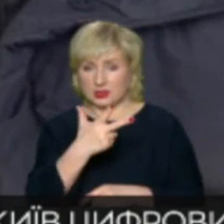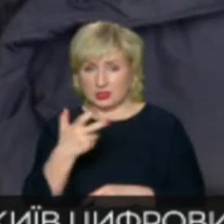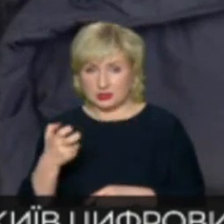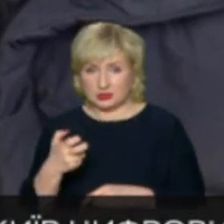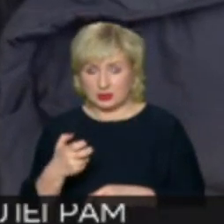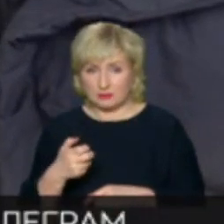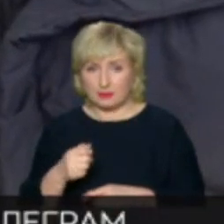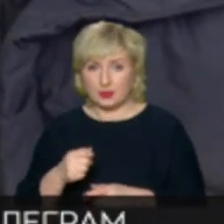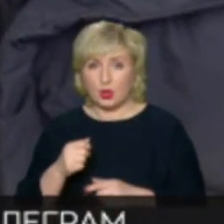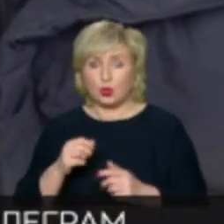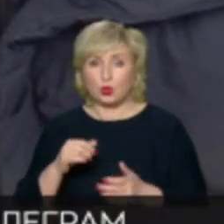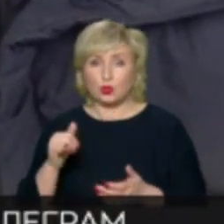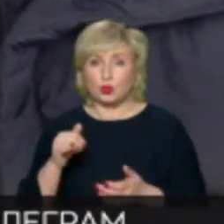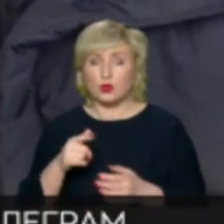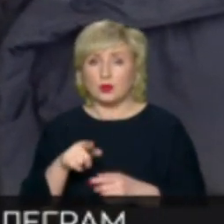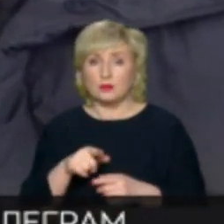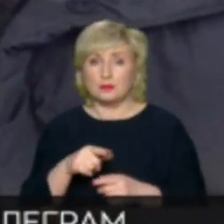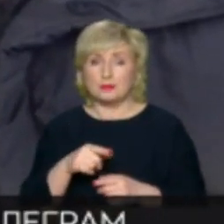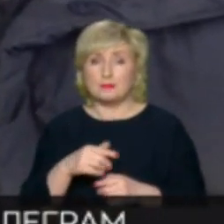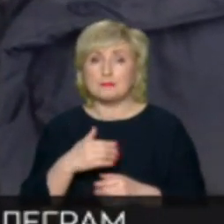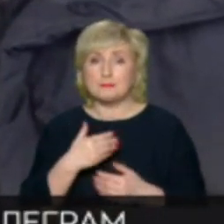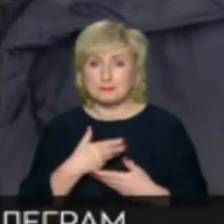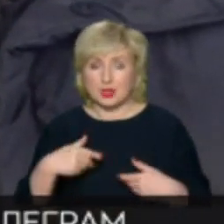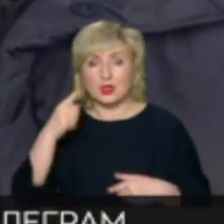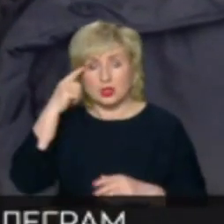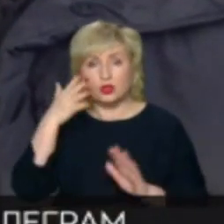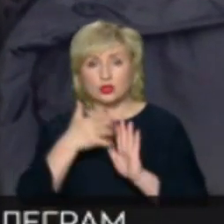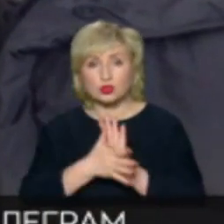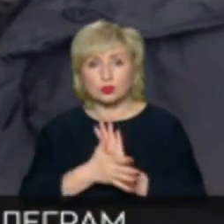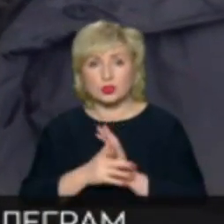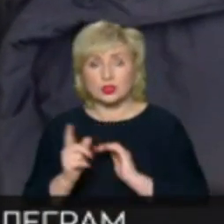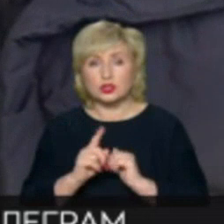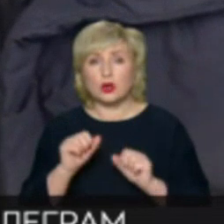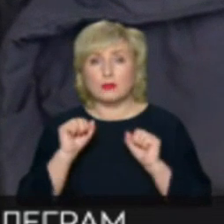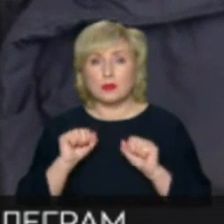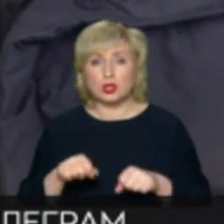ракетами С-300, і ми розуміли, що